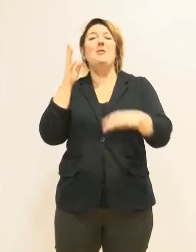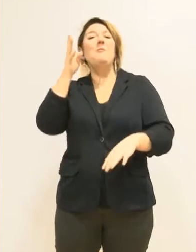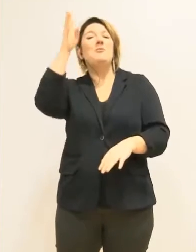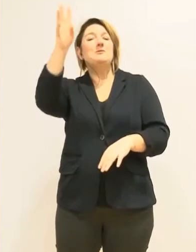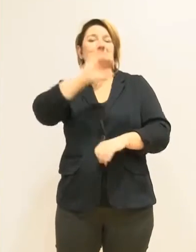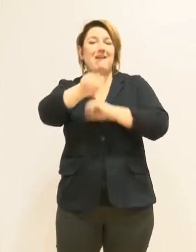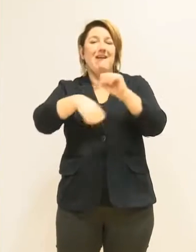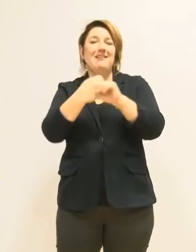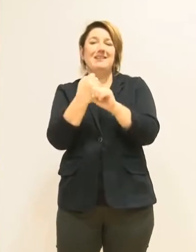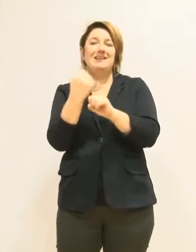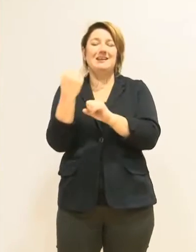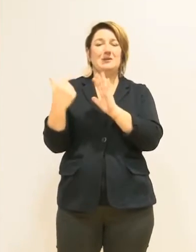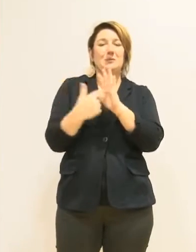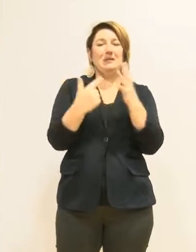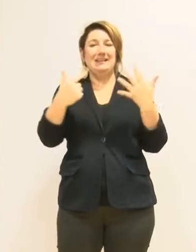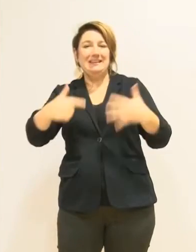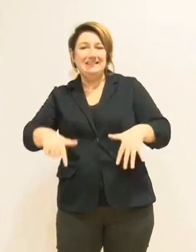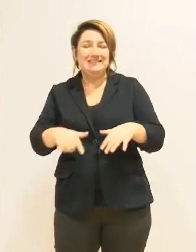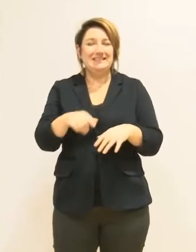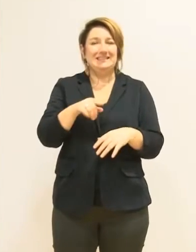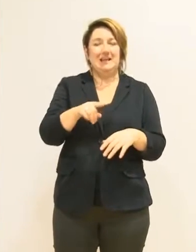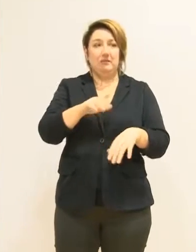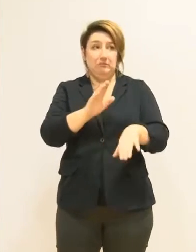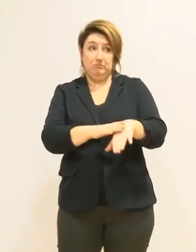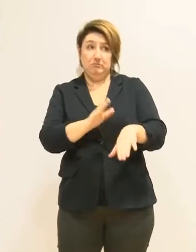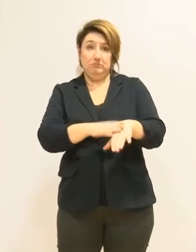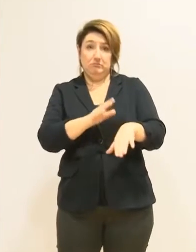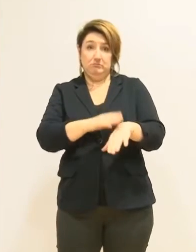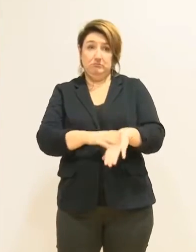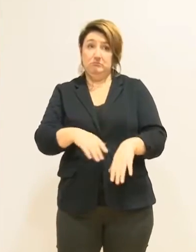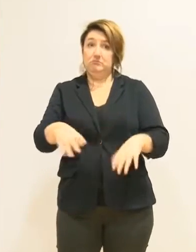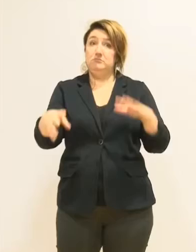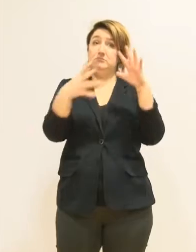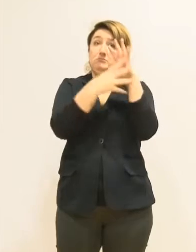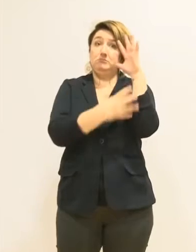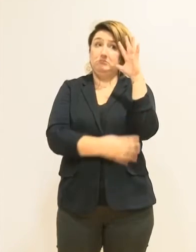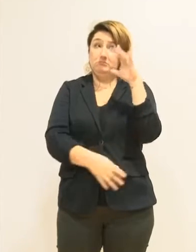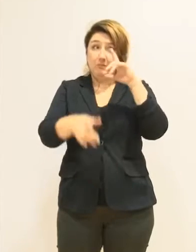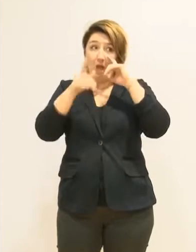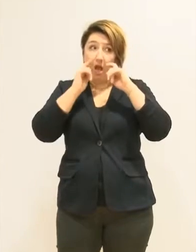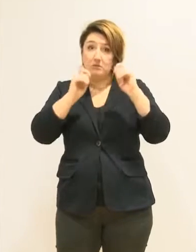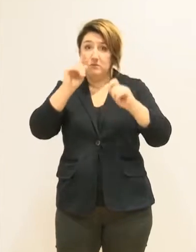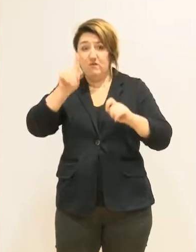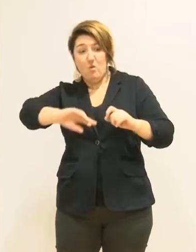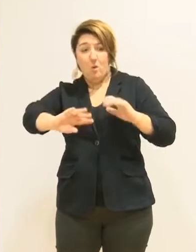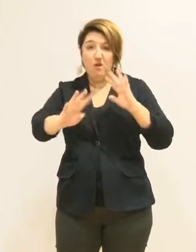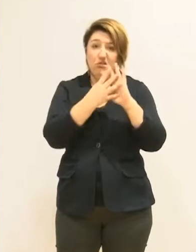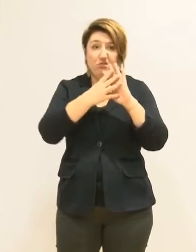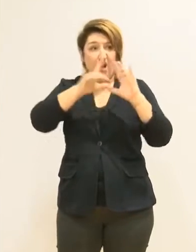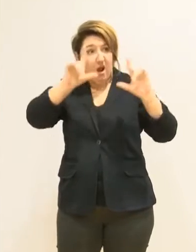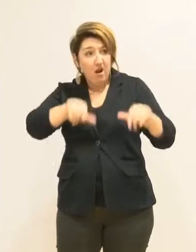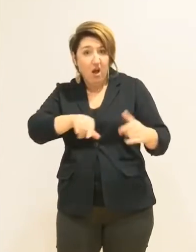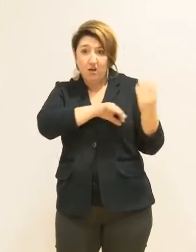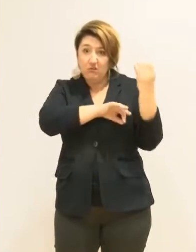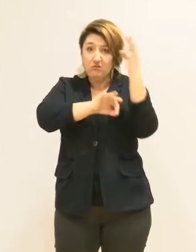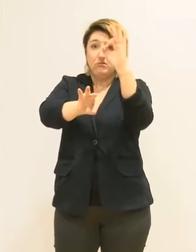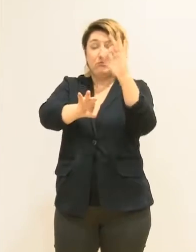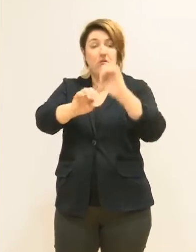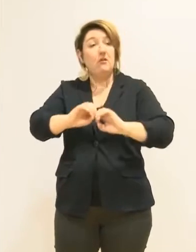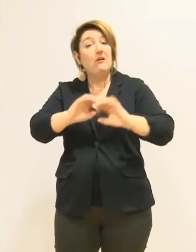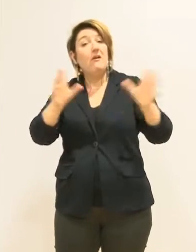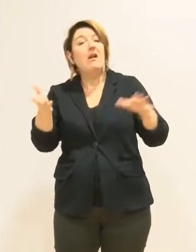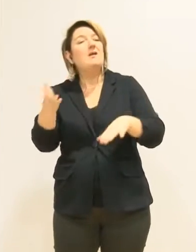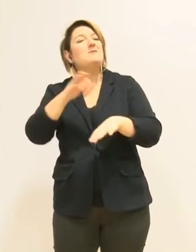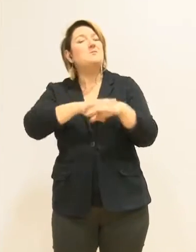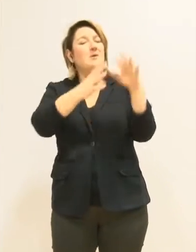2017 sur la nécessité d'établir un cahier des charges précisant les attendus et les critères imposés, et nous voyons bien qu'aujourd'hui que